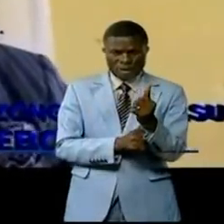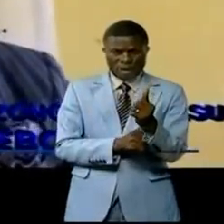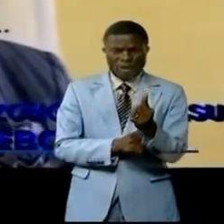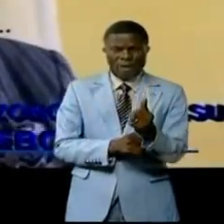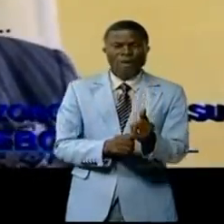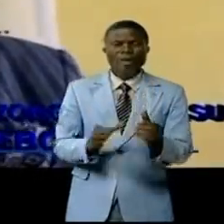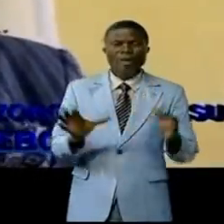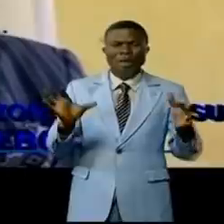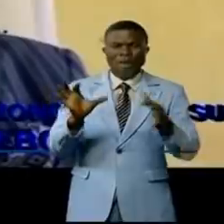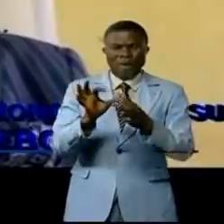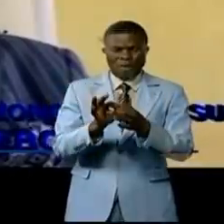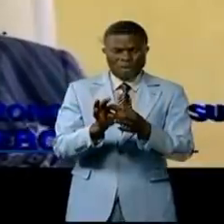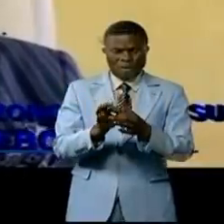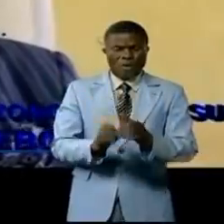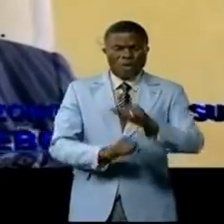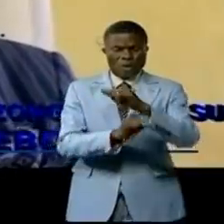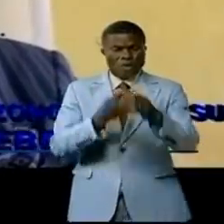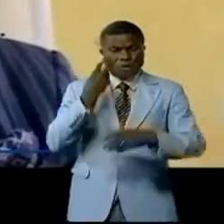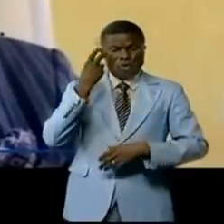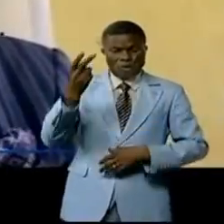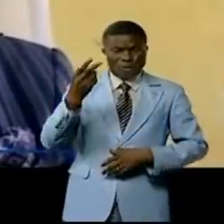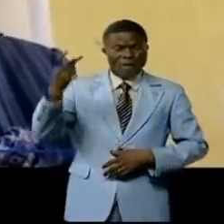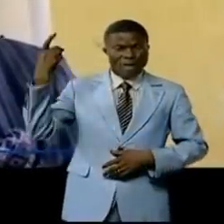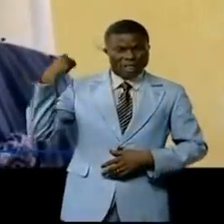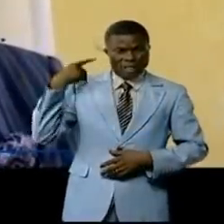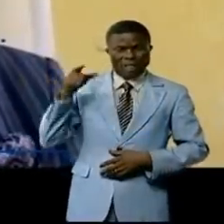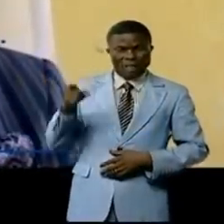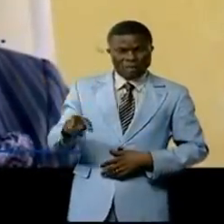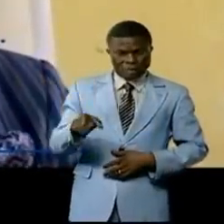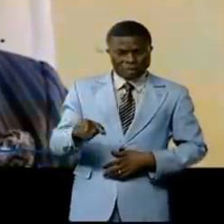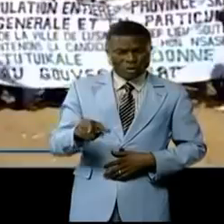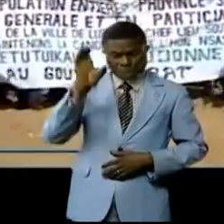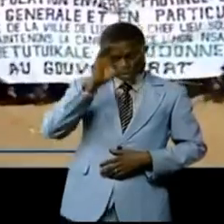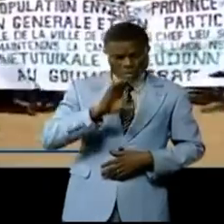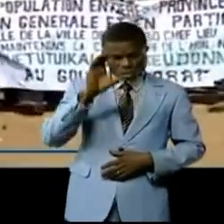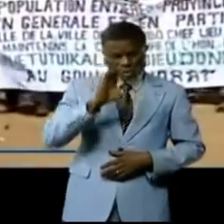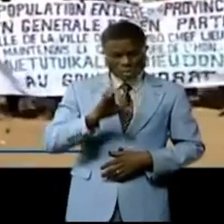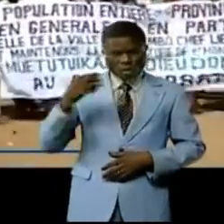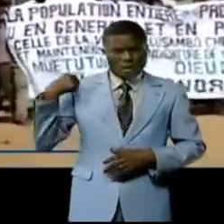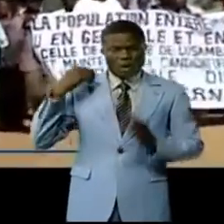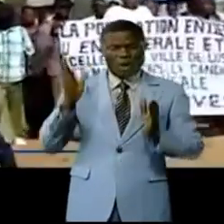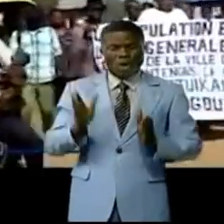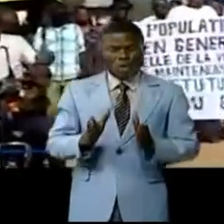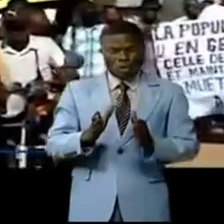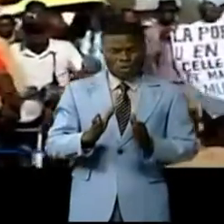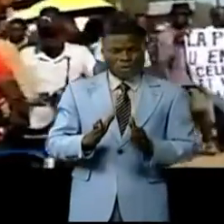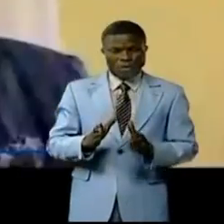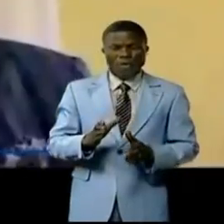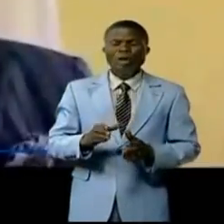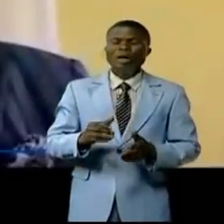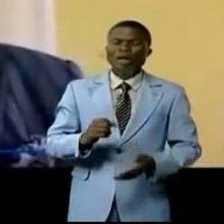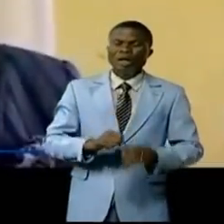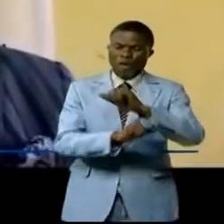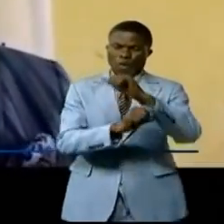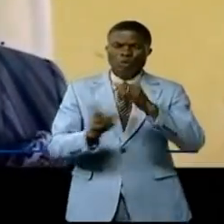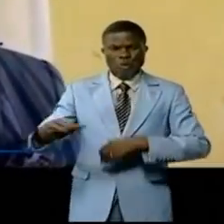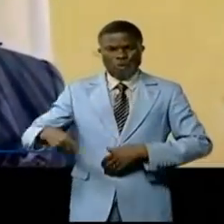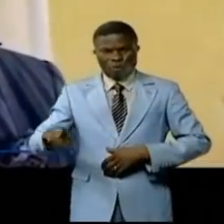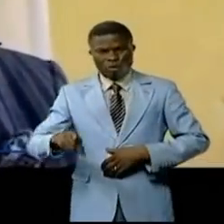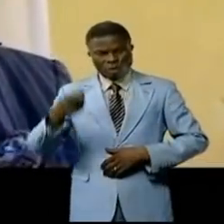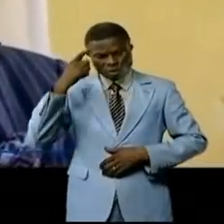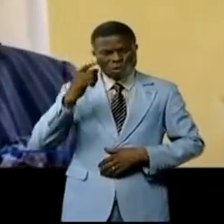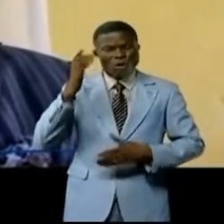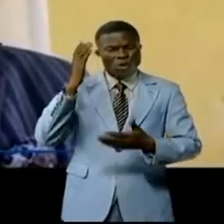derrière cette vision de l'honorable Dieudonné Tassé qui cherche à gouverner au destiné de cette province pour l'enlever